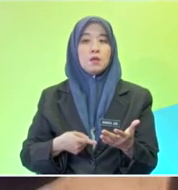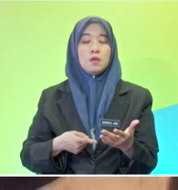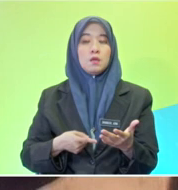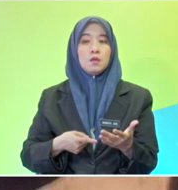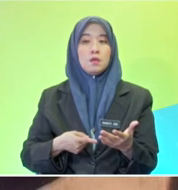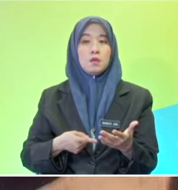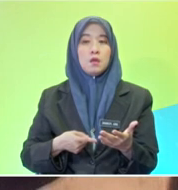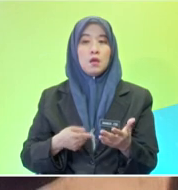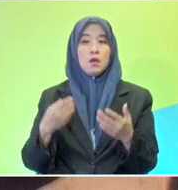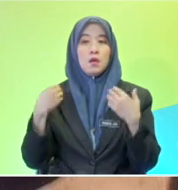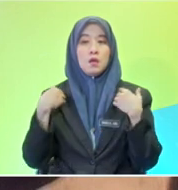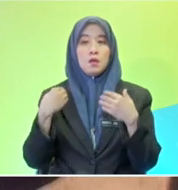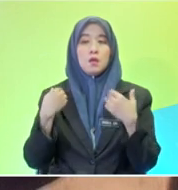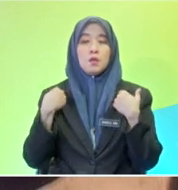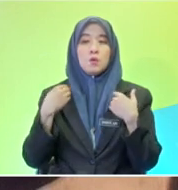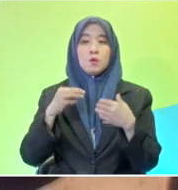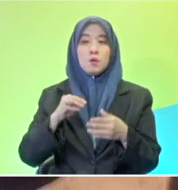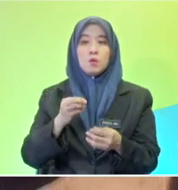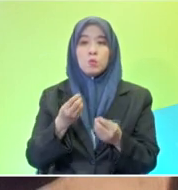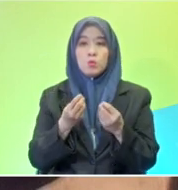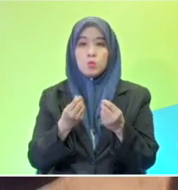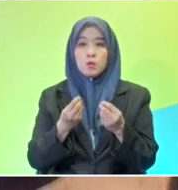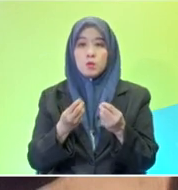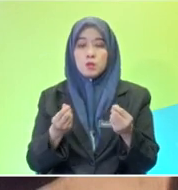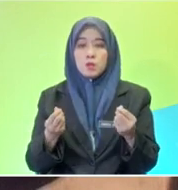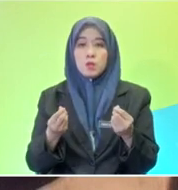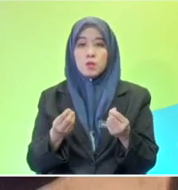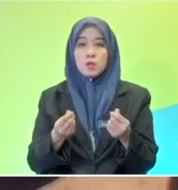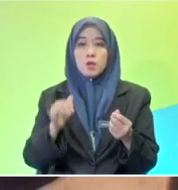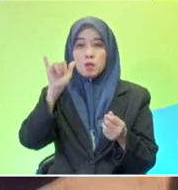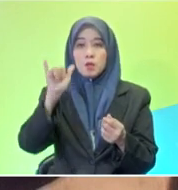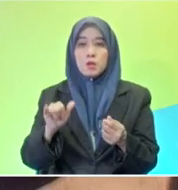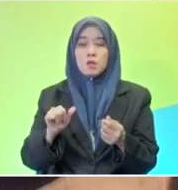Dia terdiri daripada butir-butir tanah yang sangat halus.